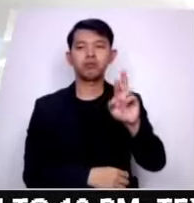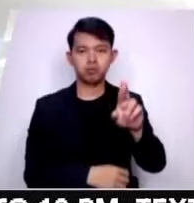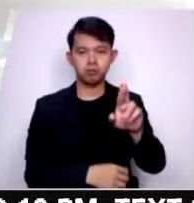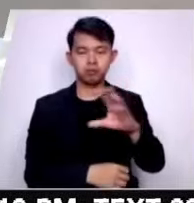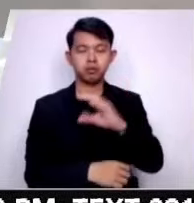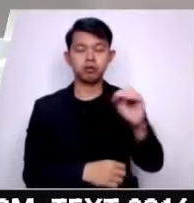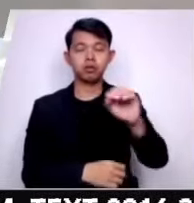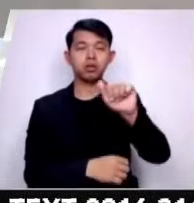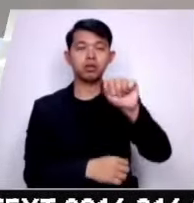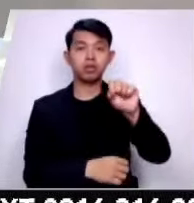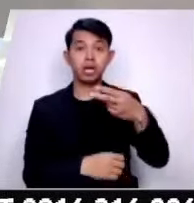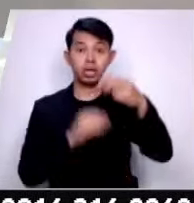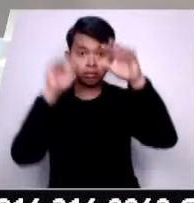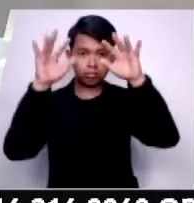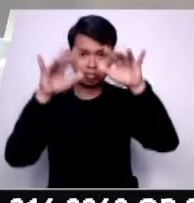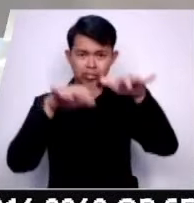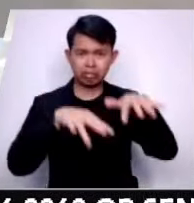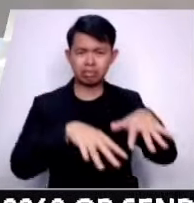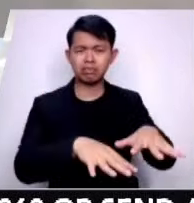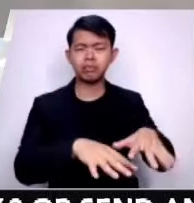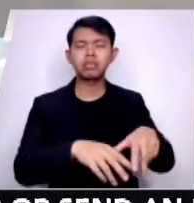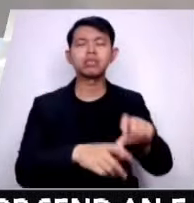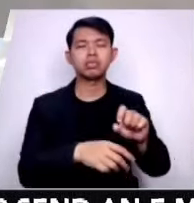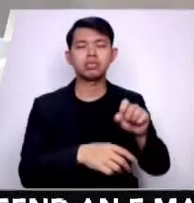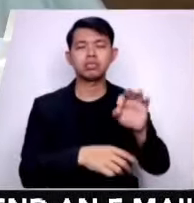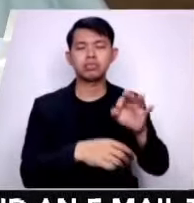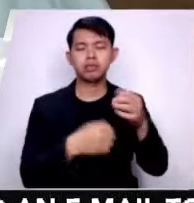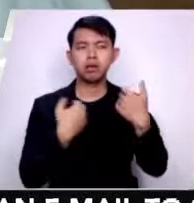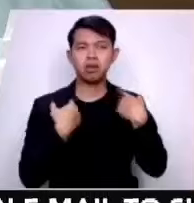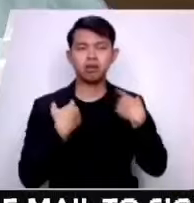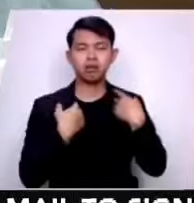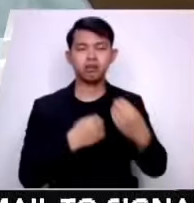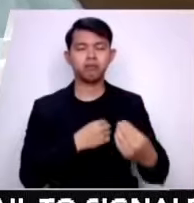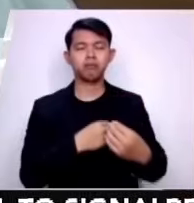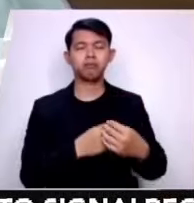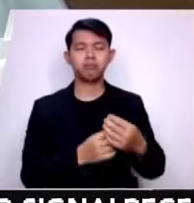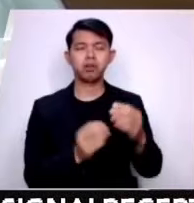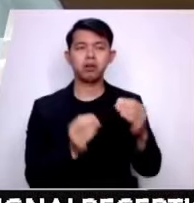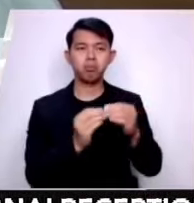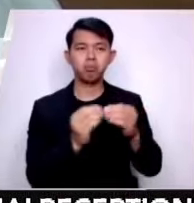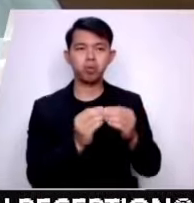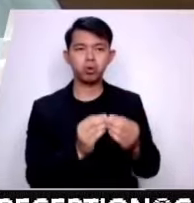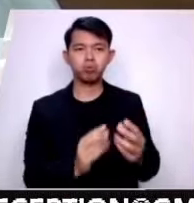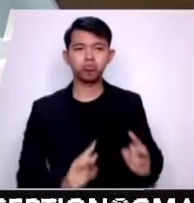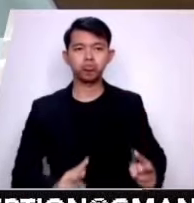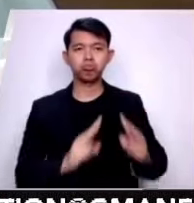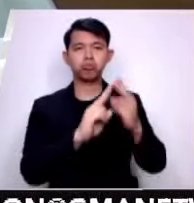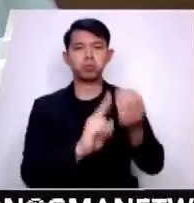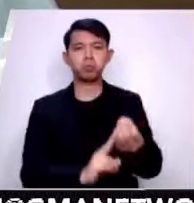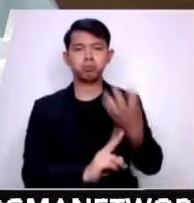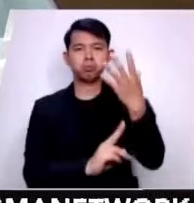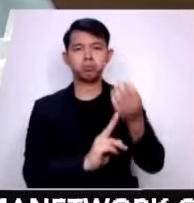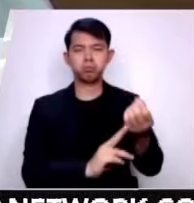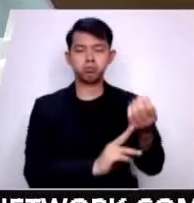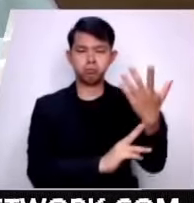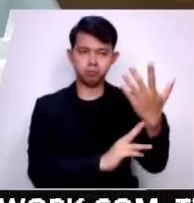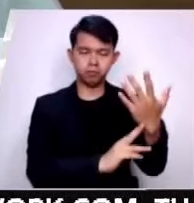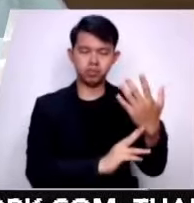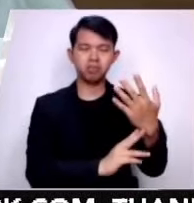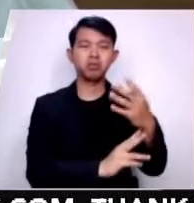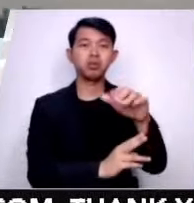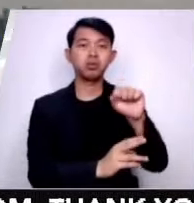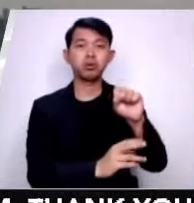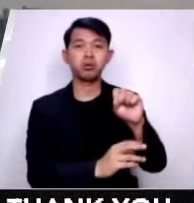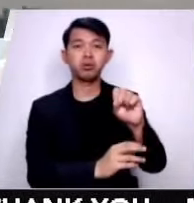sakaling magkaroon man ng mga pagsabog pa kasi masama sa tao ang amoy asupre at of course yung